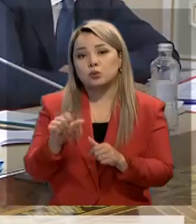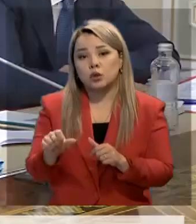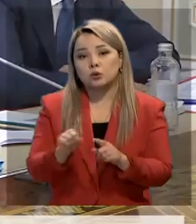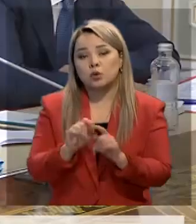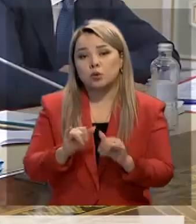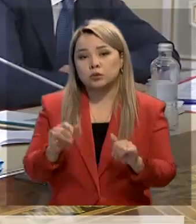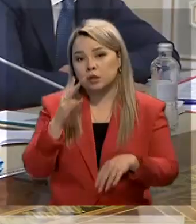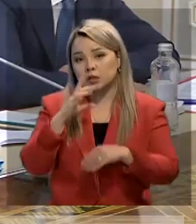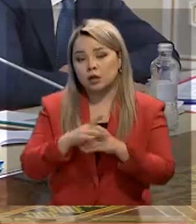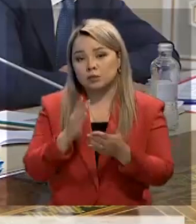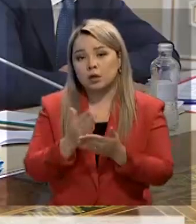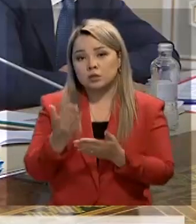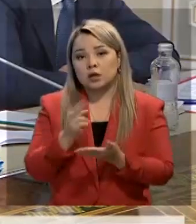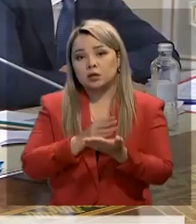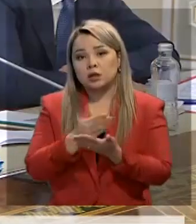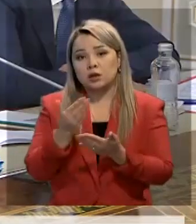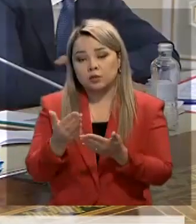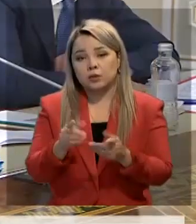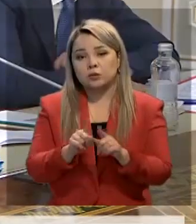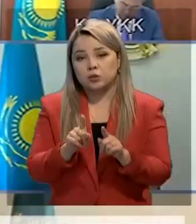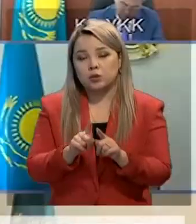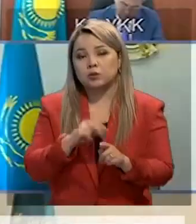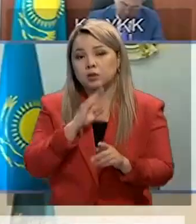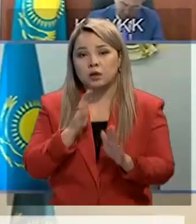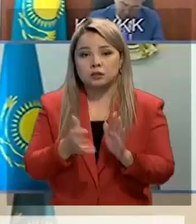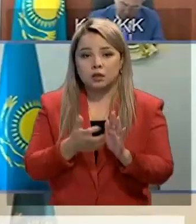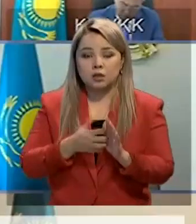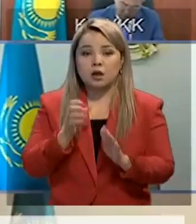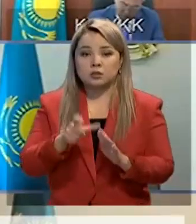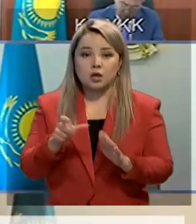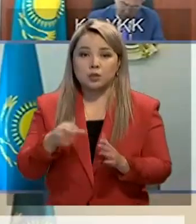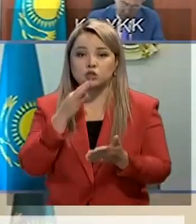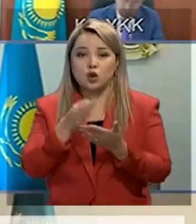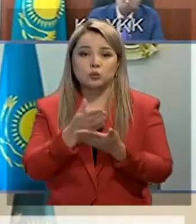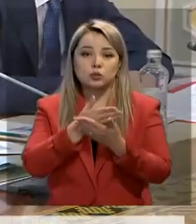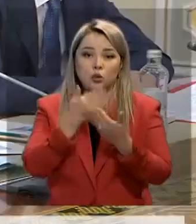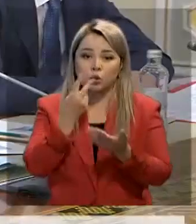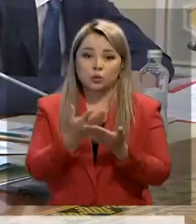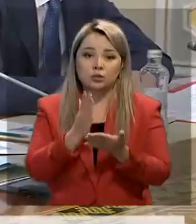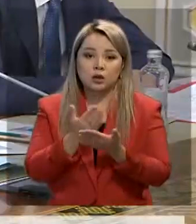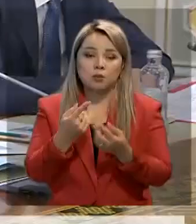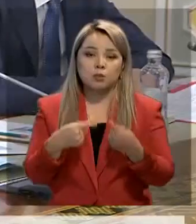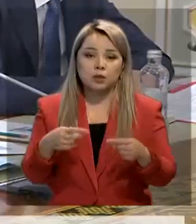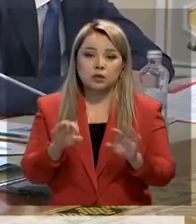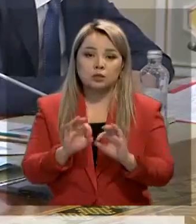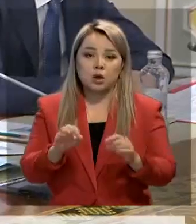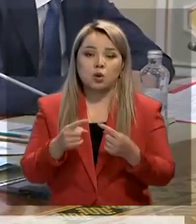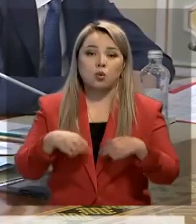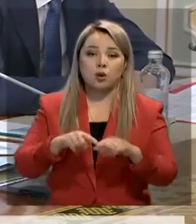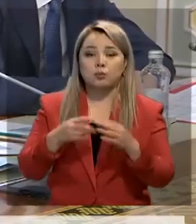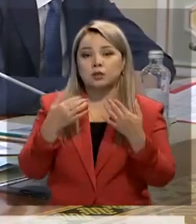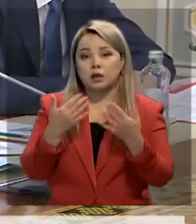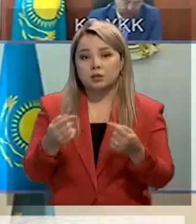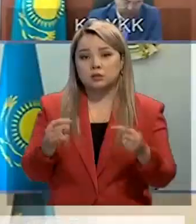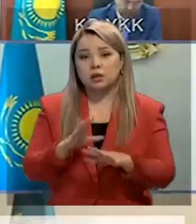кетті. Мұның бәрі олардың қызметі ашық емес екенін, азаматтық жауапкершілігі жоқтығын көрсетеді. Басқаша айтқанда, қоғам талабына